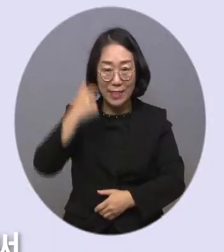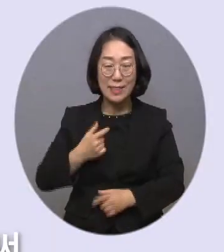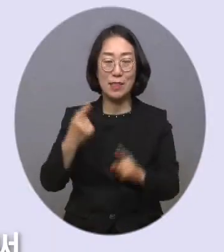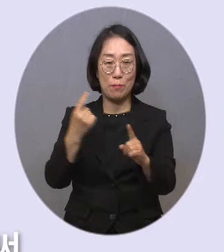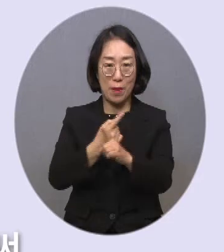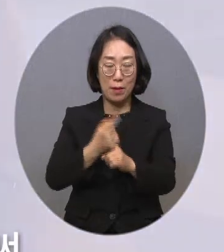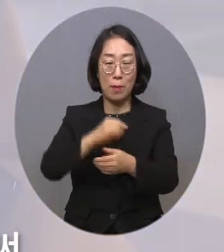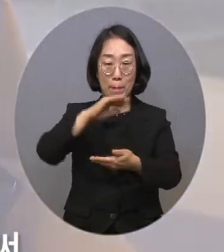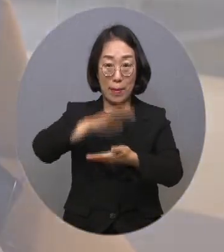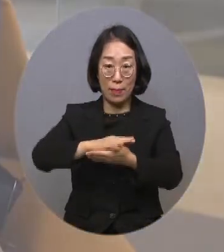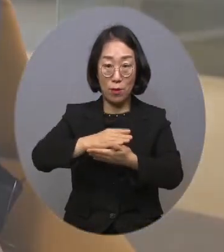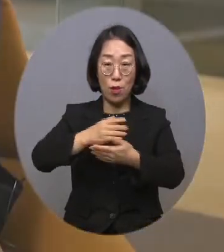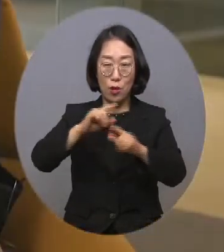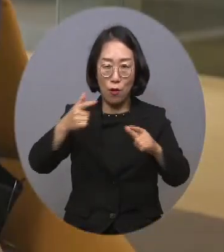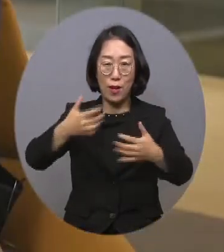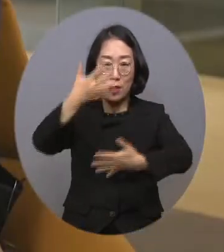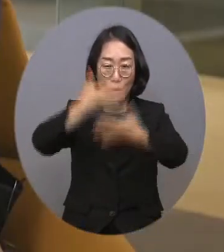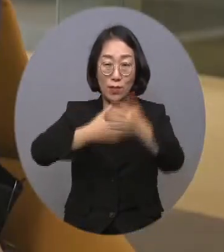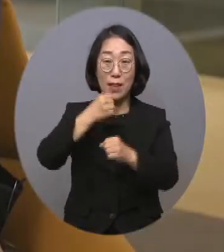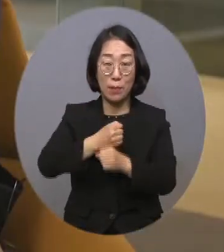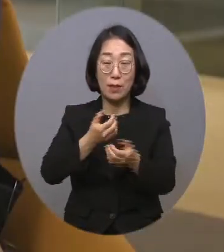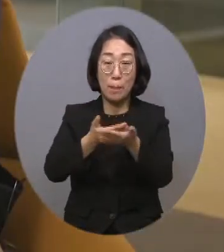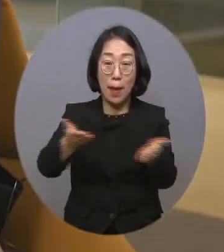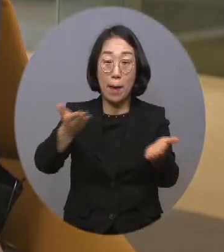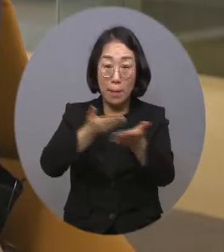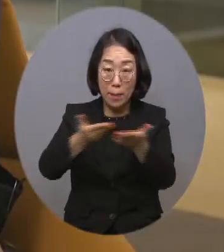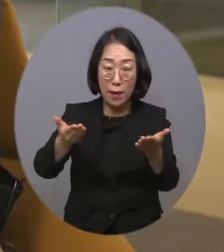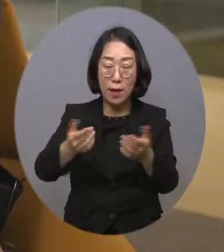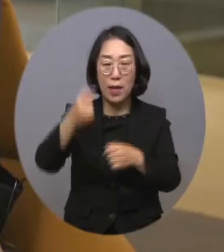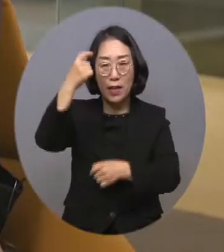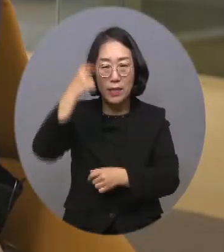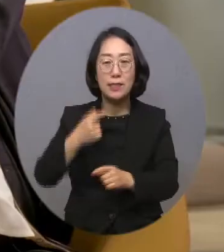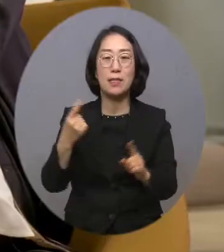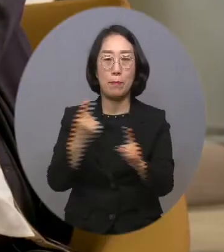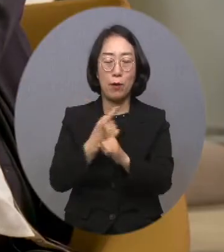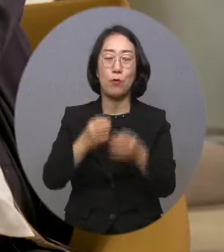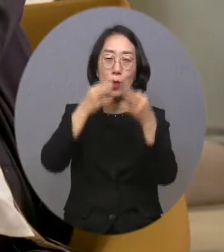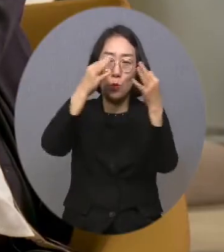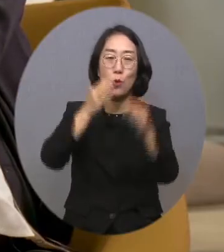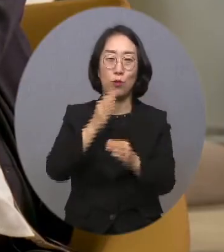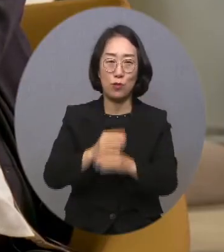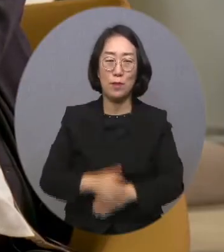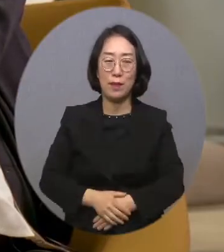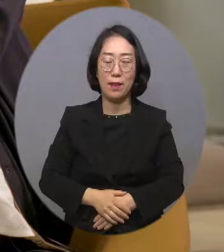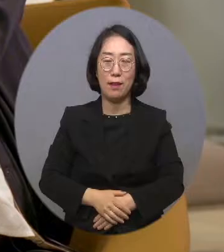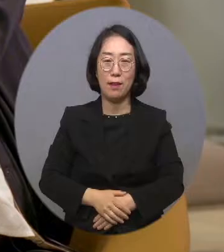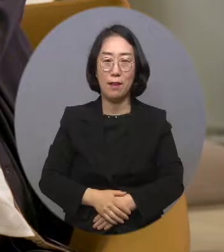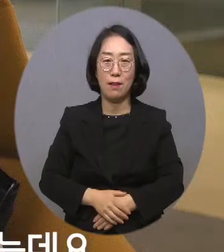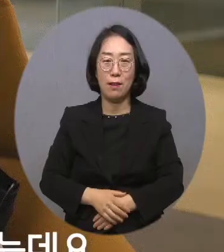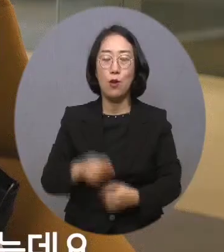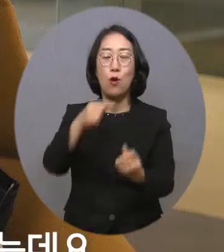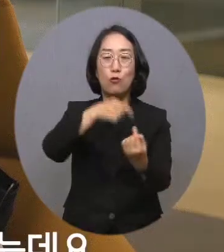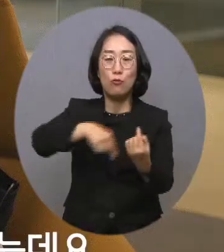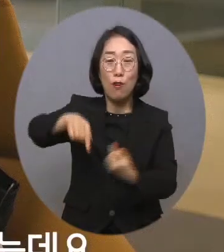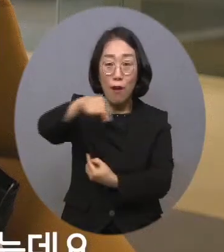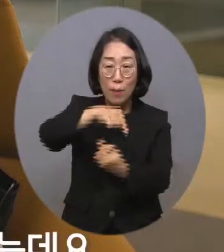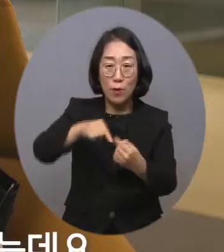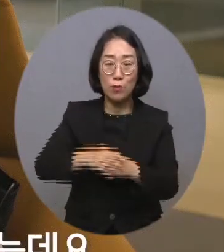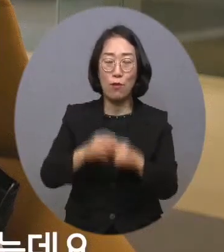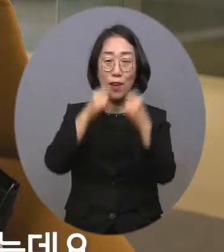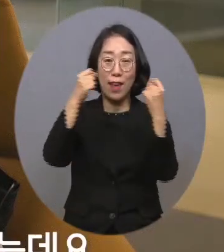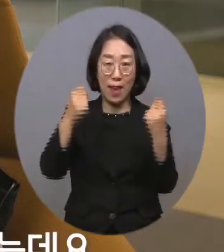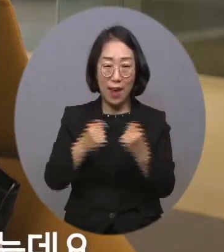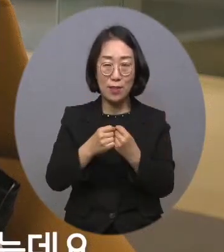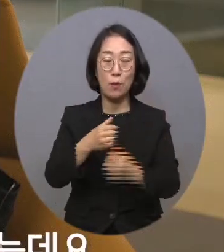제작, 배포함으로써 장애인식 개선 사업을 펼치고 있습니다. 아티스트를 운영하면서 개인적으로